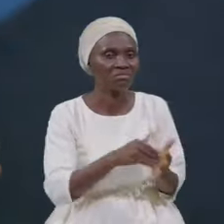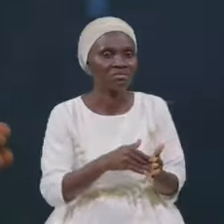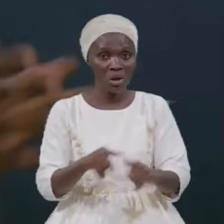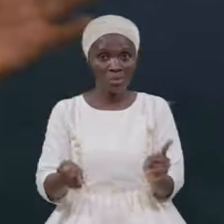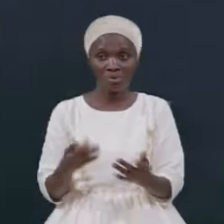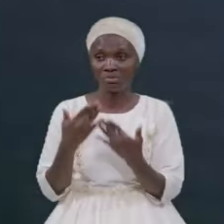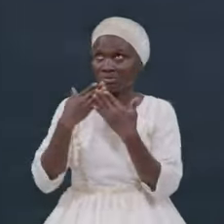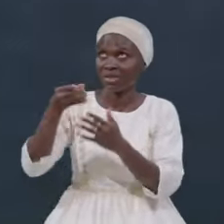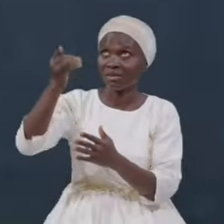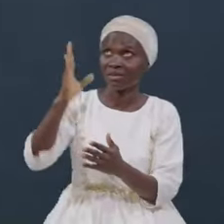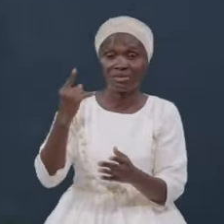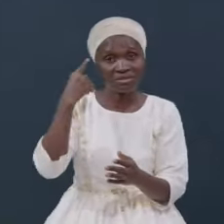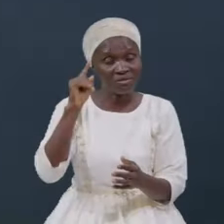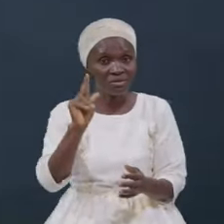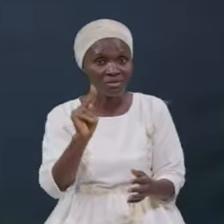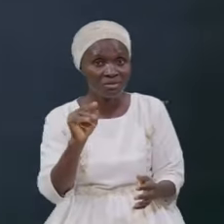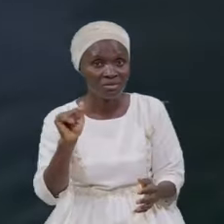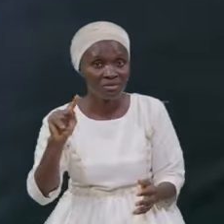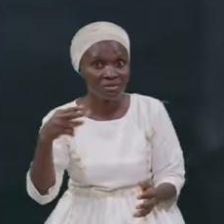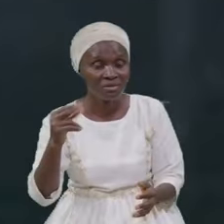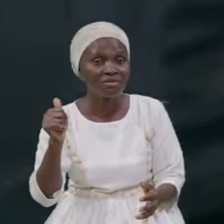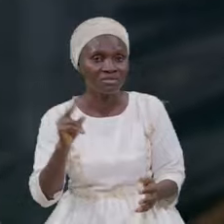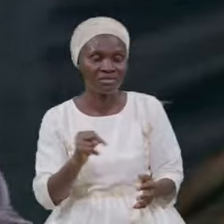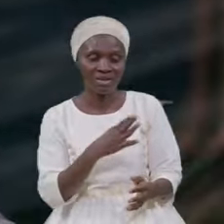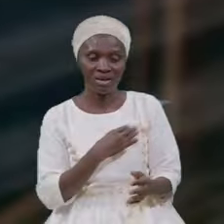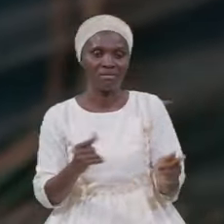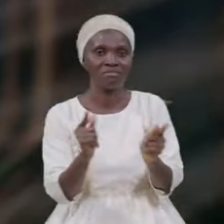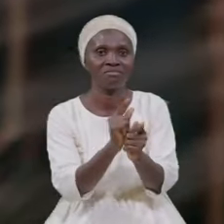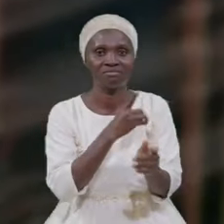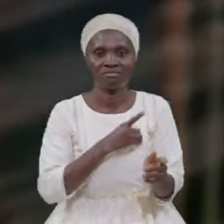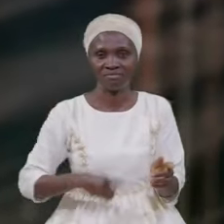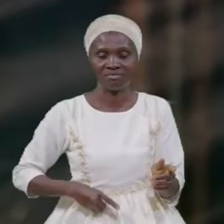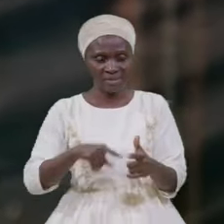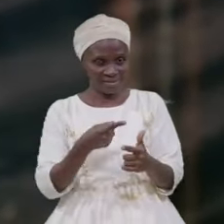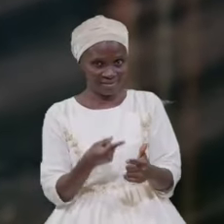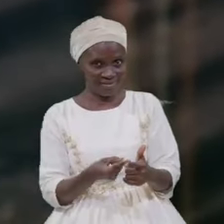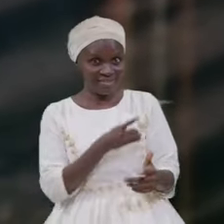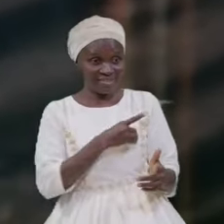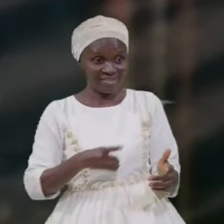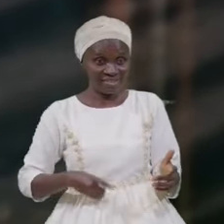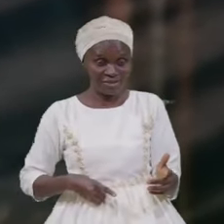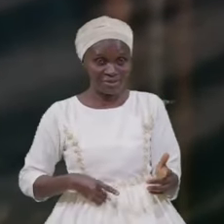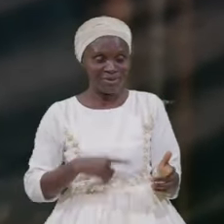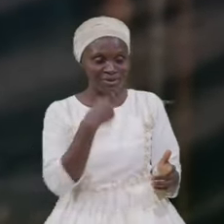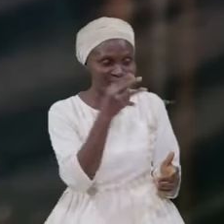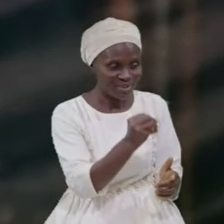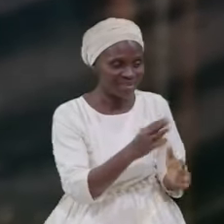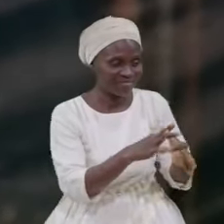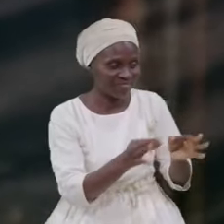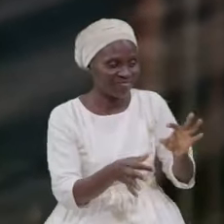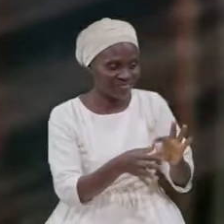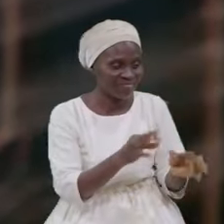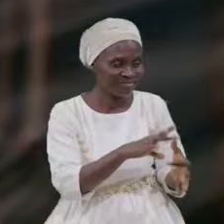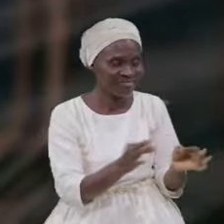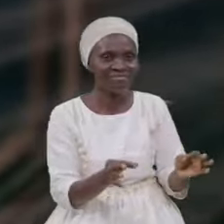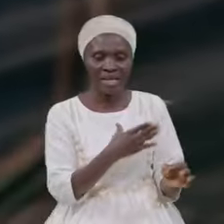Il lui a raconté une histoire. Vous connaissez déjà l'histoire. Et David a dit, un homme comme celui-là, dans mon royaume,